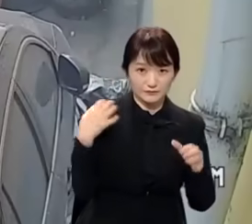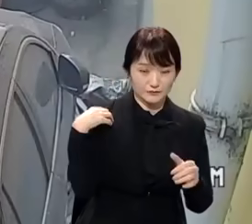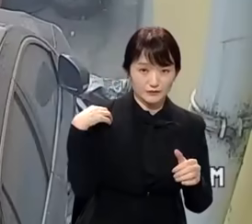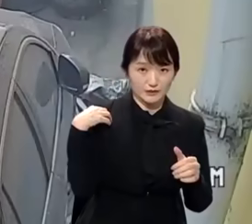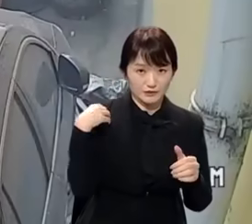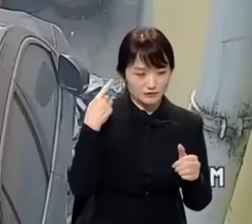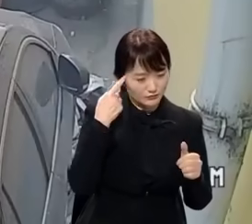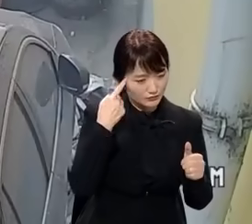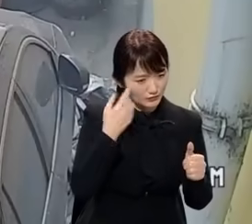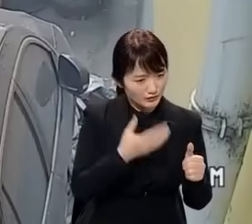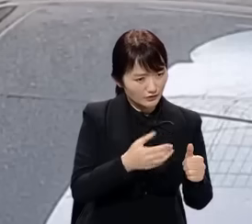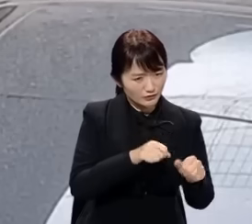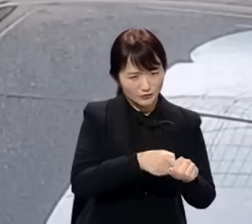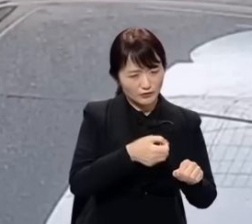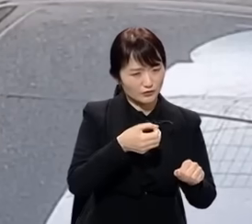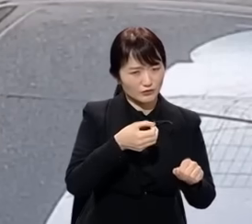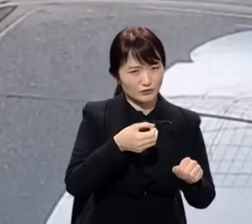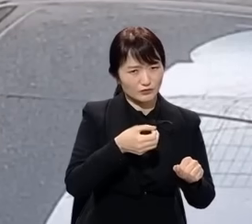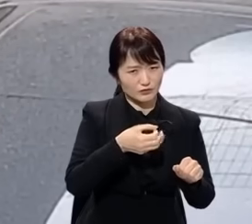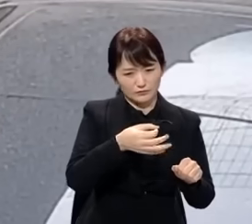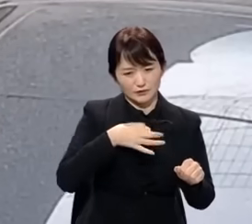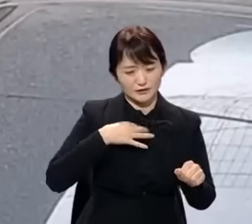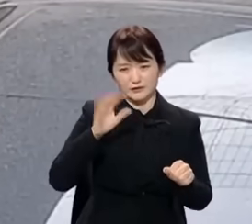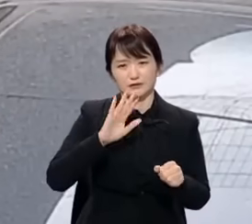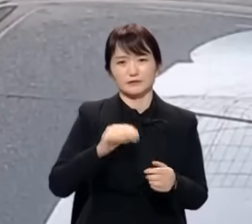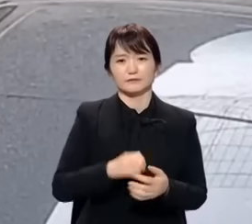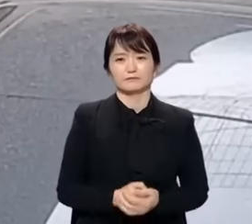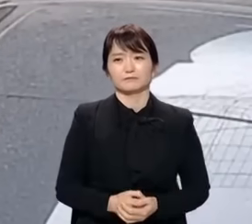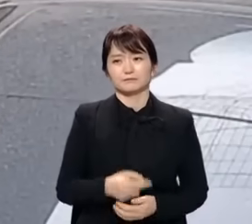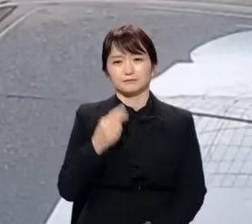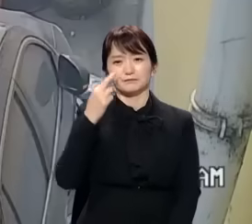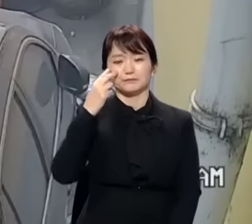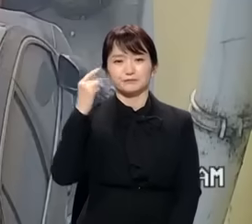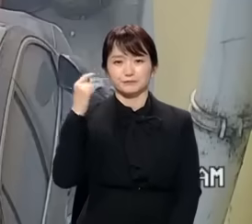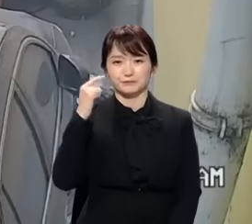책임을 묻지는 않았다고 합니다. 아이고, 다음은 미국으로 가보시죠.